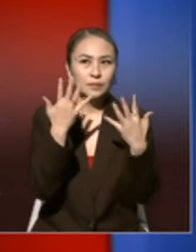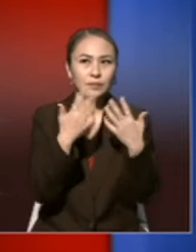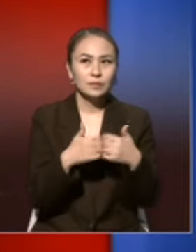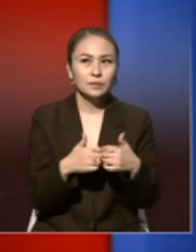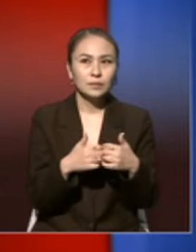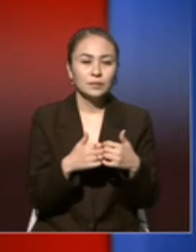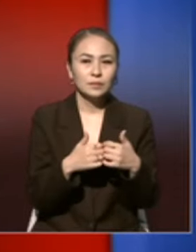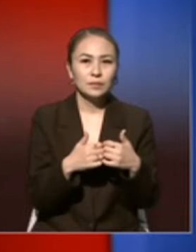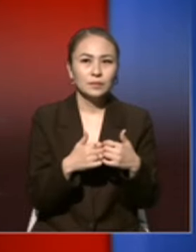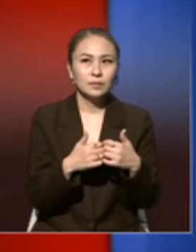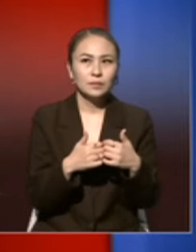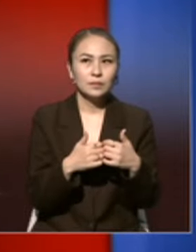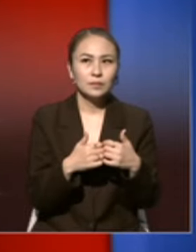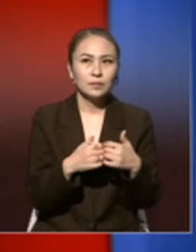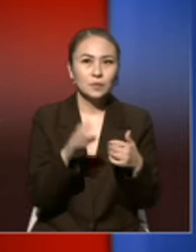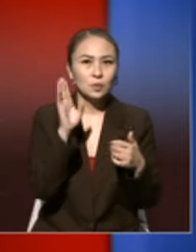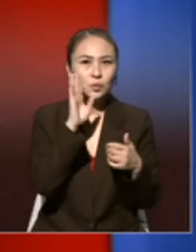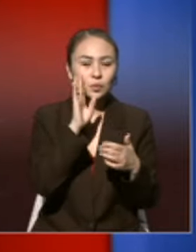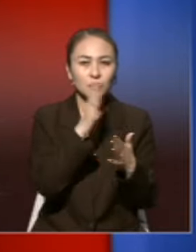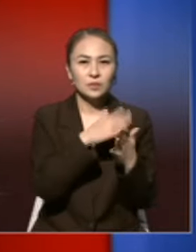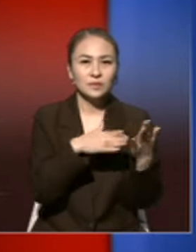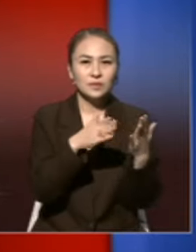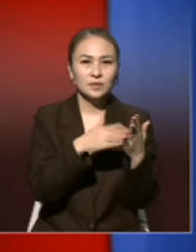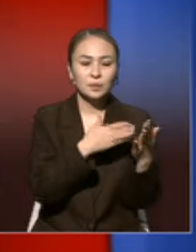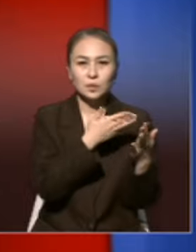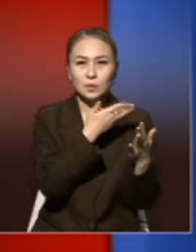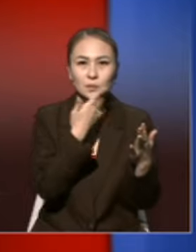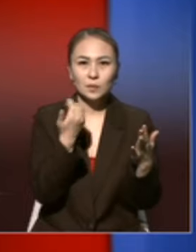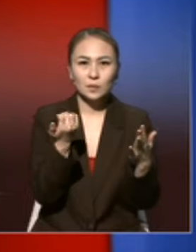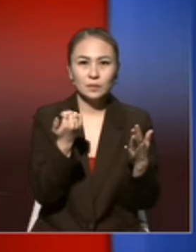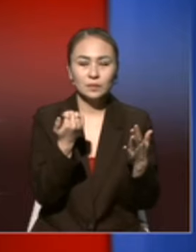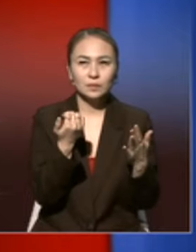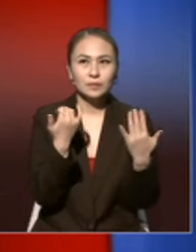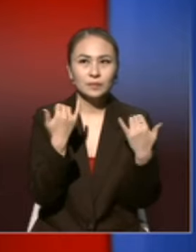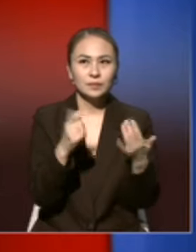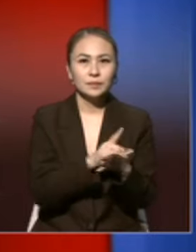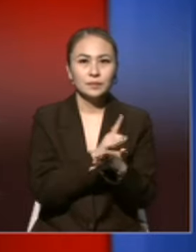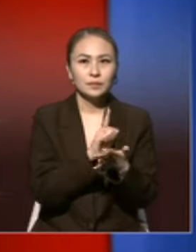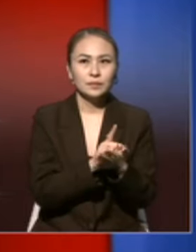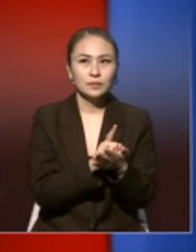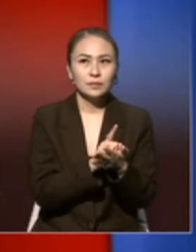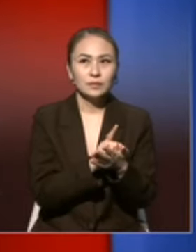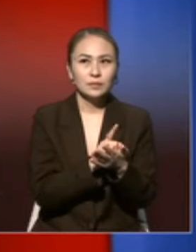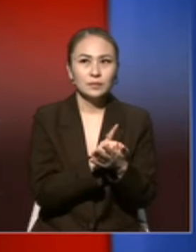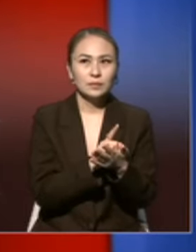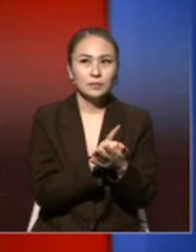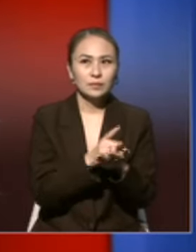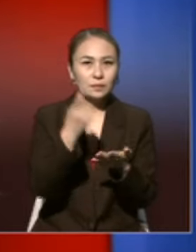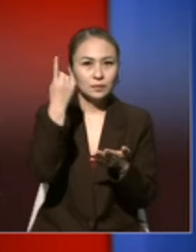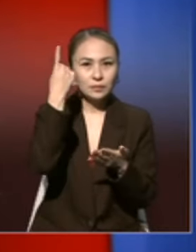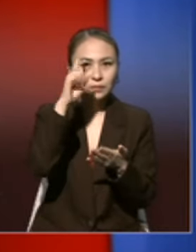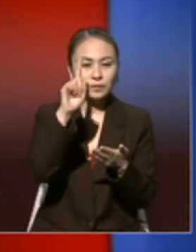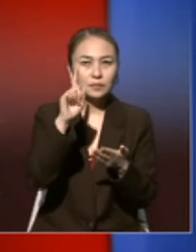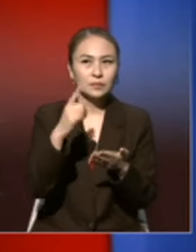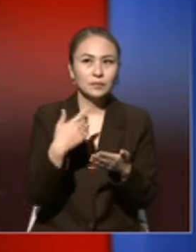қазір су жоқ. Су жоқ. Енді әрине бұл енді идеясы